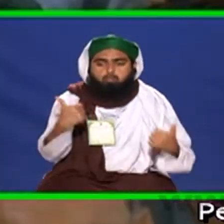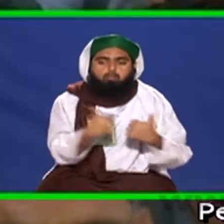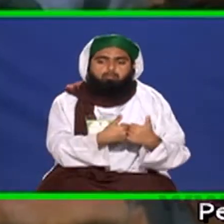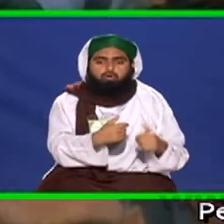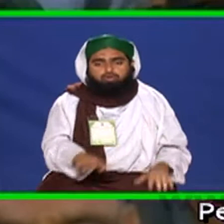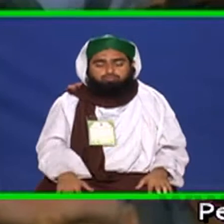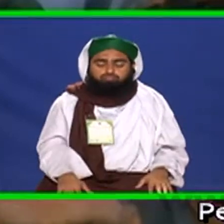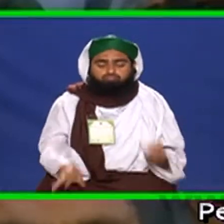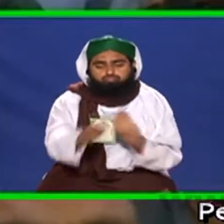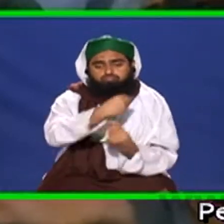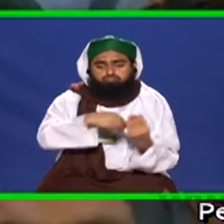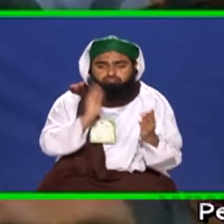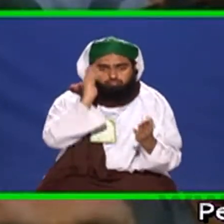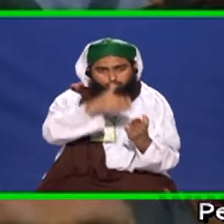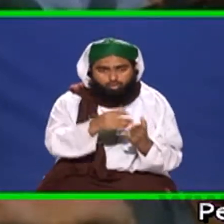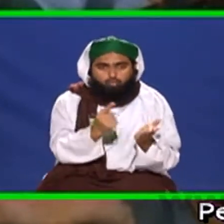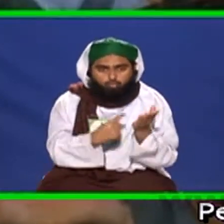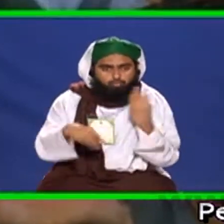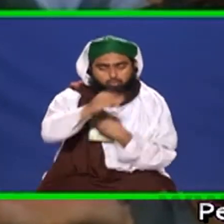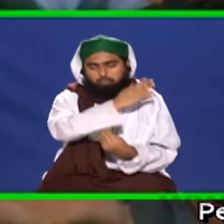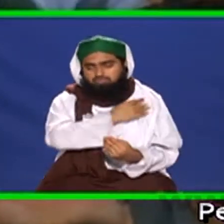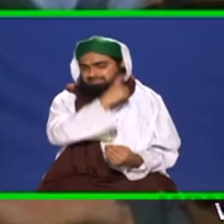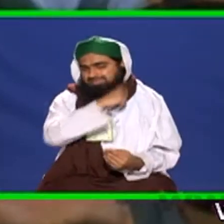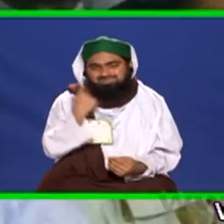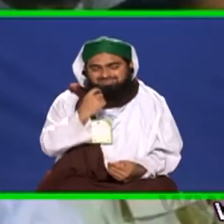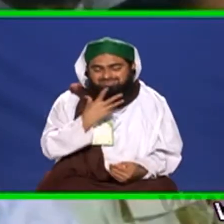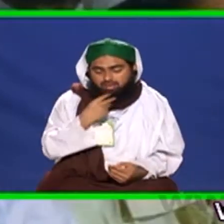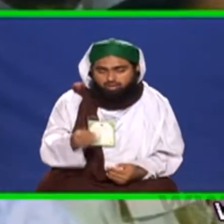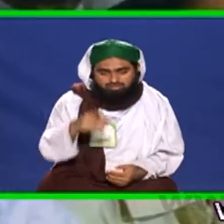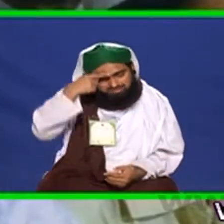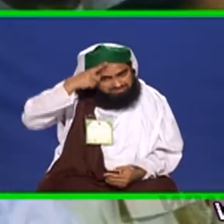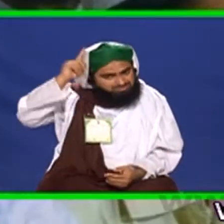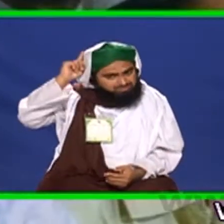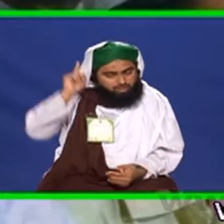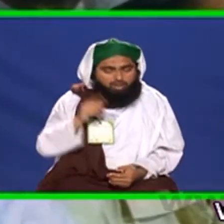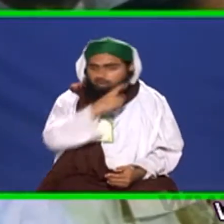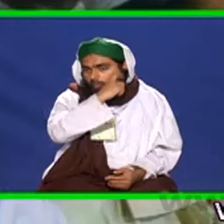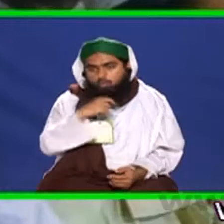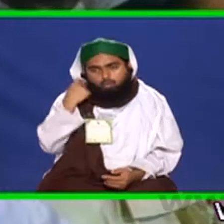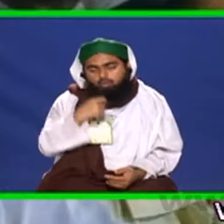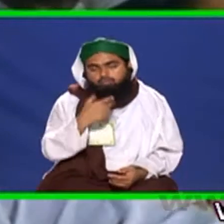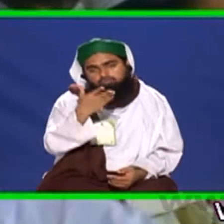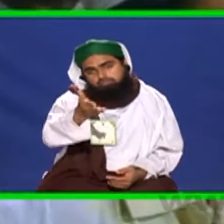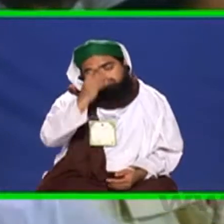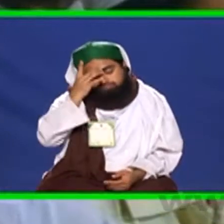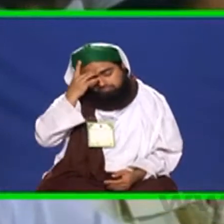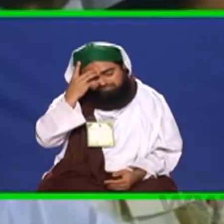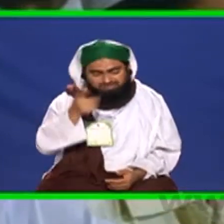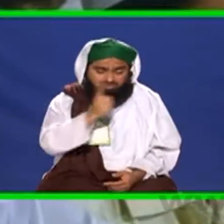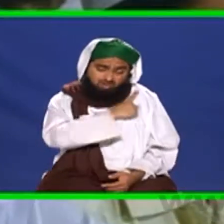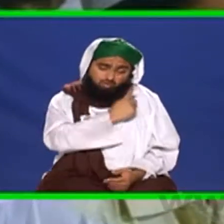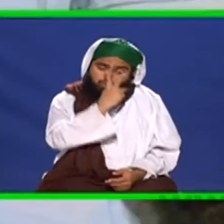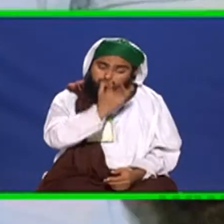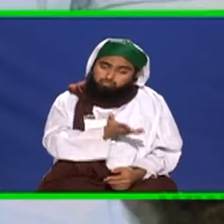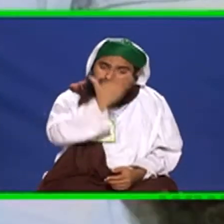منڈائی، لوگ وہاں بھی داڑھی منڈواتے معاذ اللہ معاذ اللہ، جب عمرہ کرتے نا تو سر منڈواتے تو ساتھ میں گاڑی